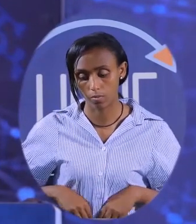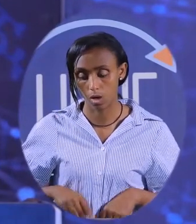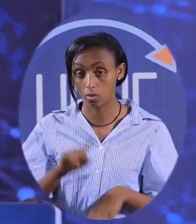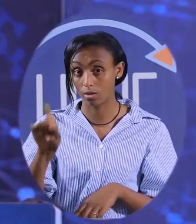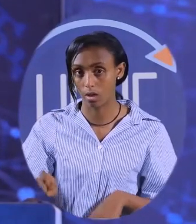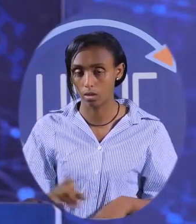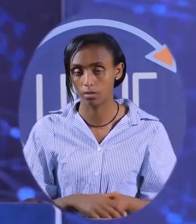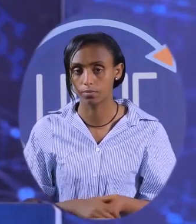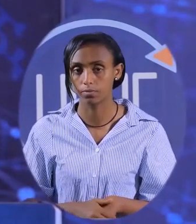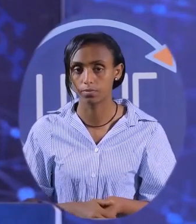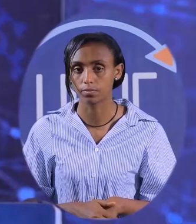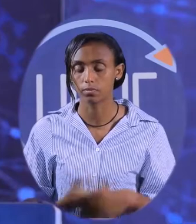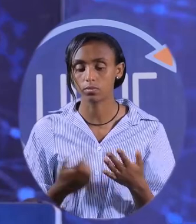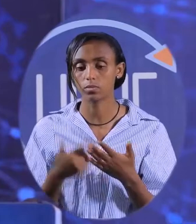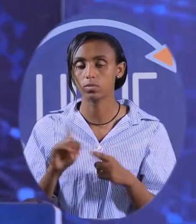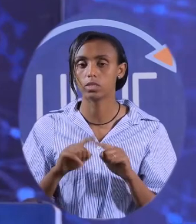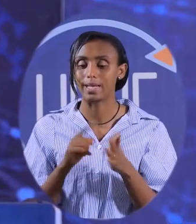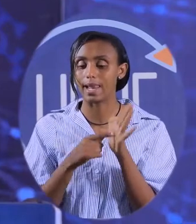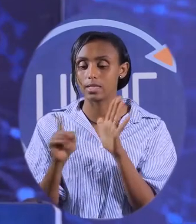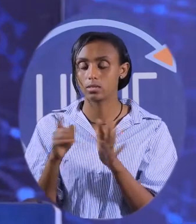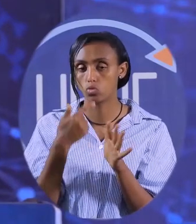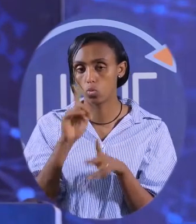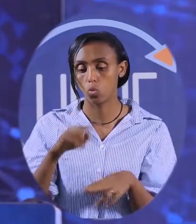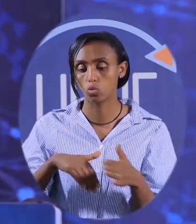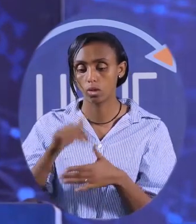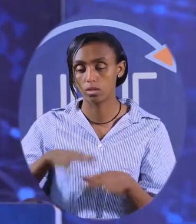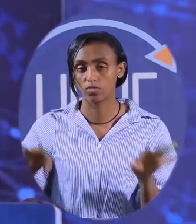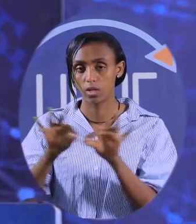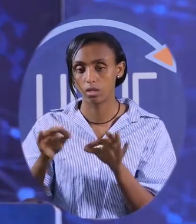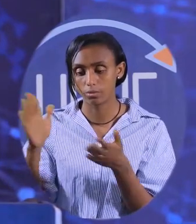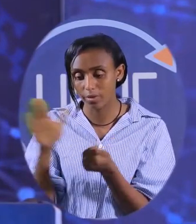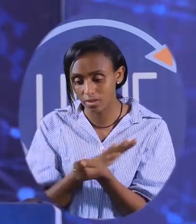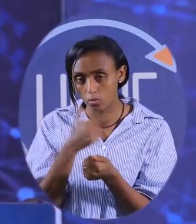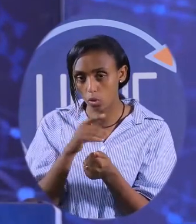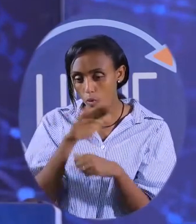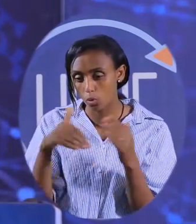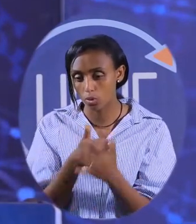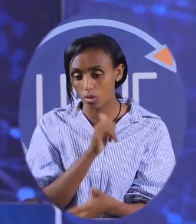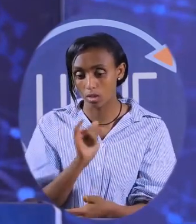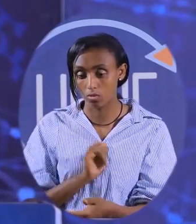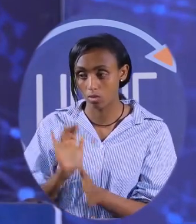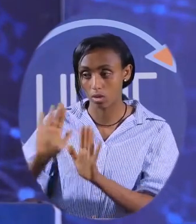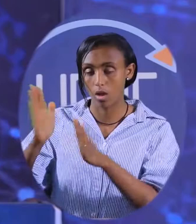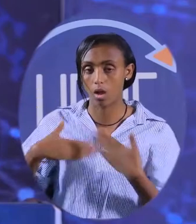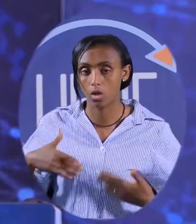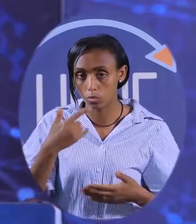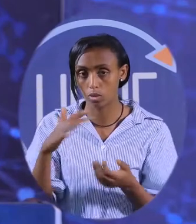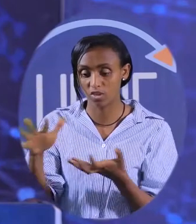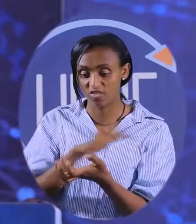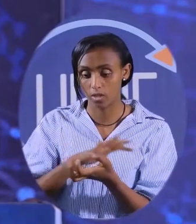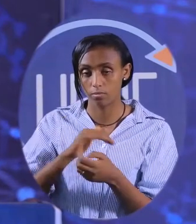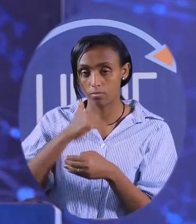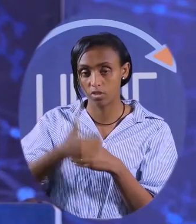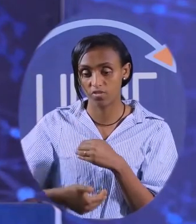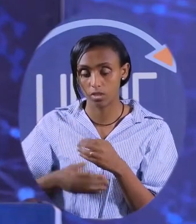ነው። እንደዚህ ግልጽ ብሎ መውጣት አለበት። ድብዘዝ ብሎ የሁሉም ባለድርሻ አካል ነው ብለን አድበስብሰን የምናልፈው ነገር